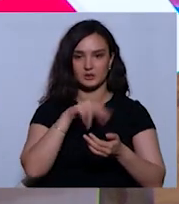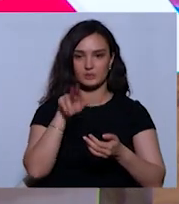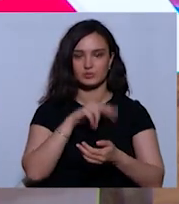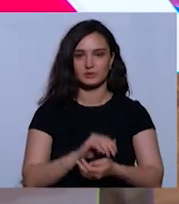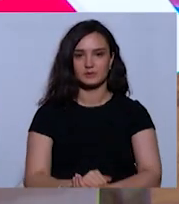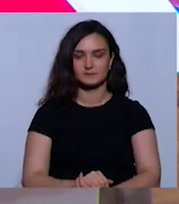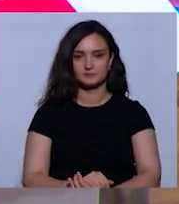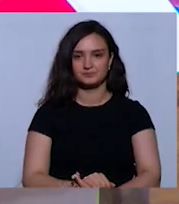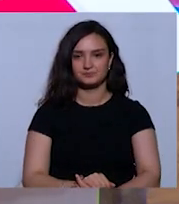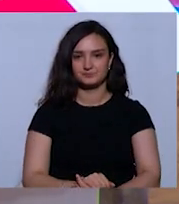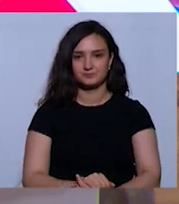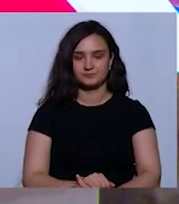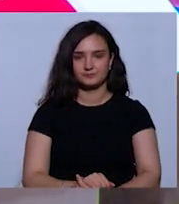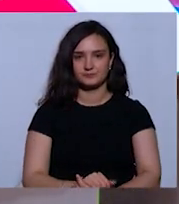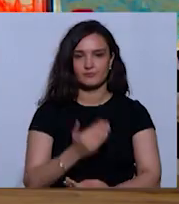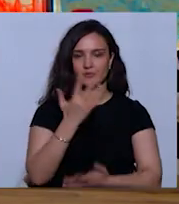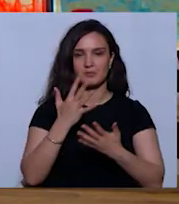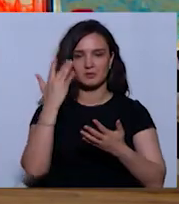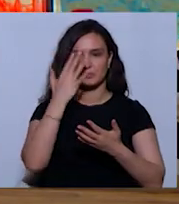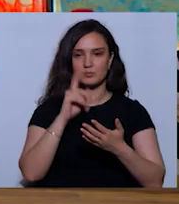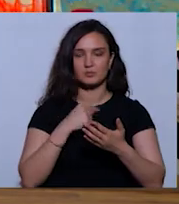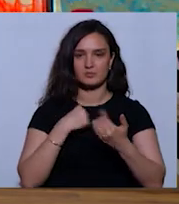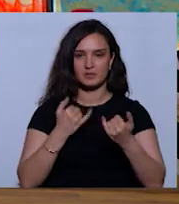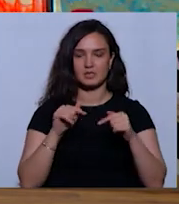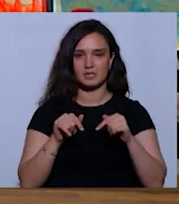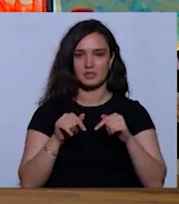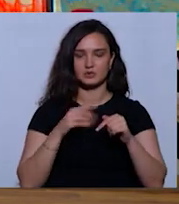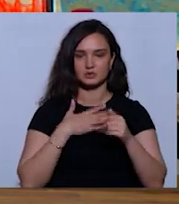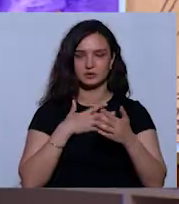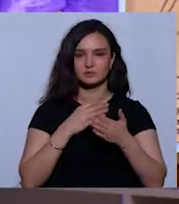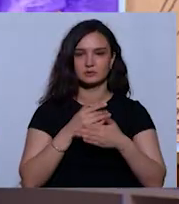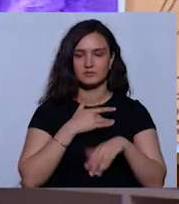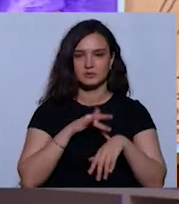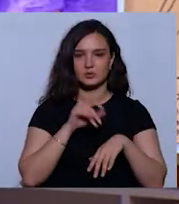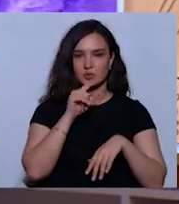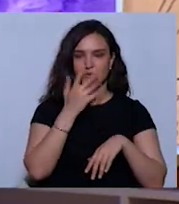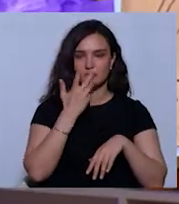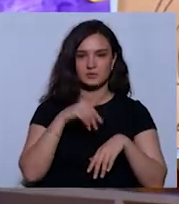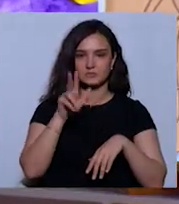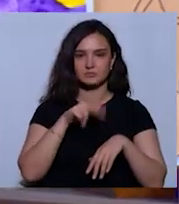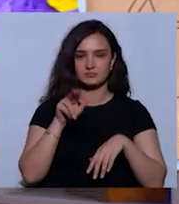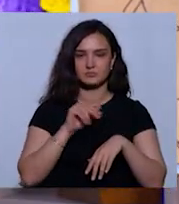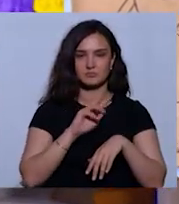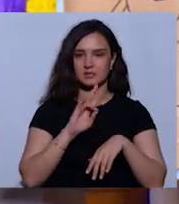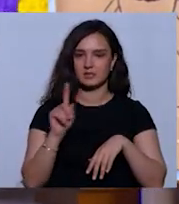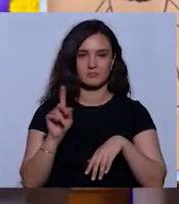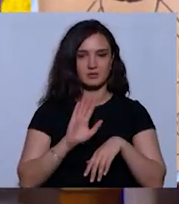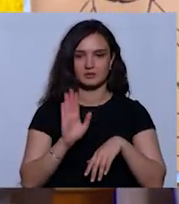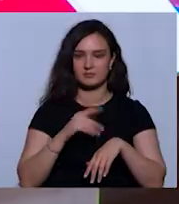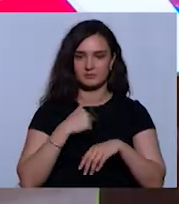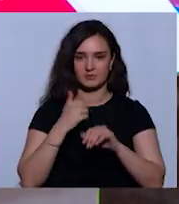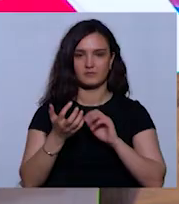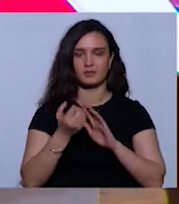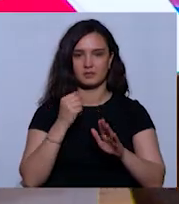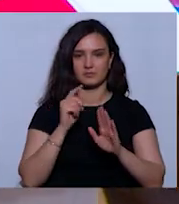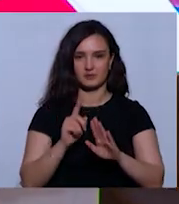გადაუსვათ. თქვენ ალბათ ფიქრობთ, რომ მე ხა ავიღებ ჩემს აყვარელ ოხრა ფერს, მაგრამ არა, მე